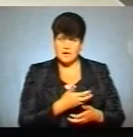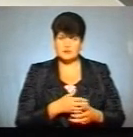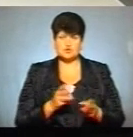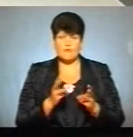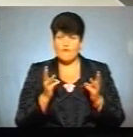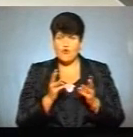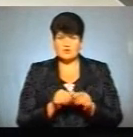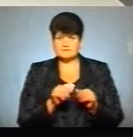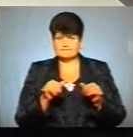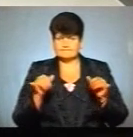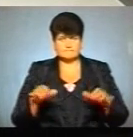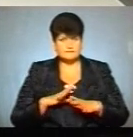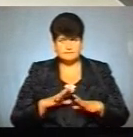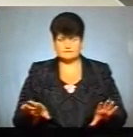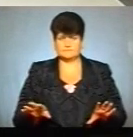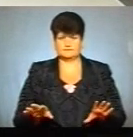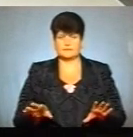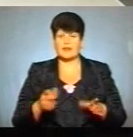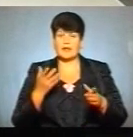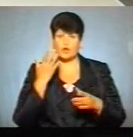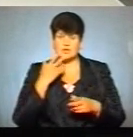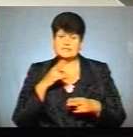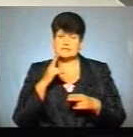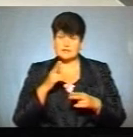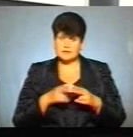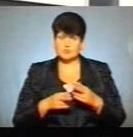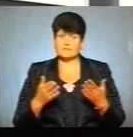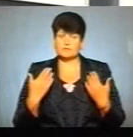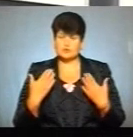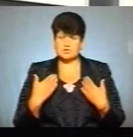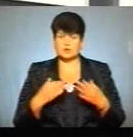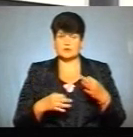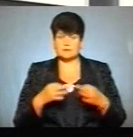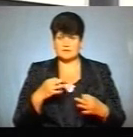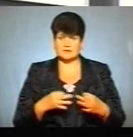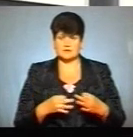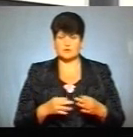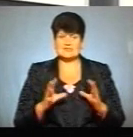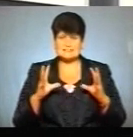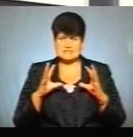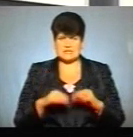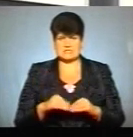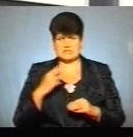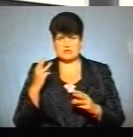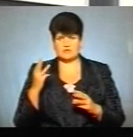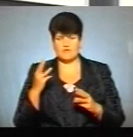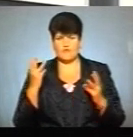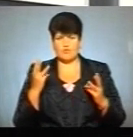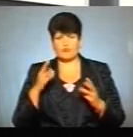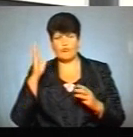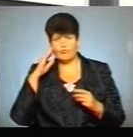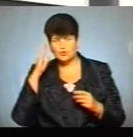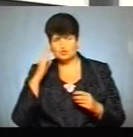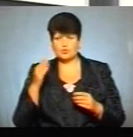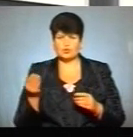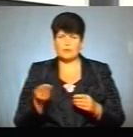не розповсюдився далі. І коли ви завершуєте відпочинок на природі, ретельно загасіть вогонь водою, піском,